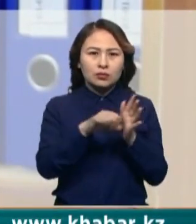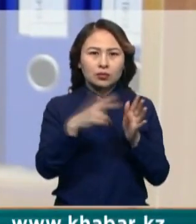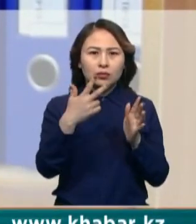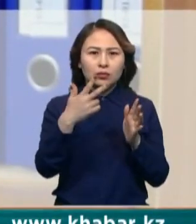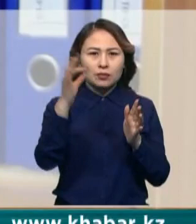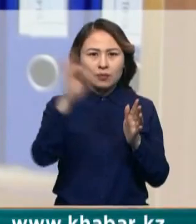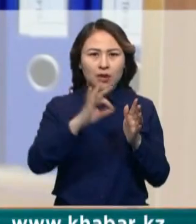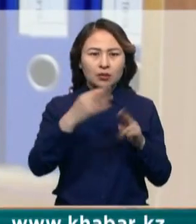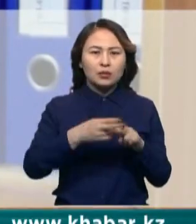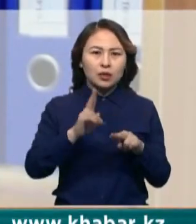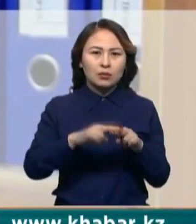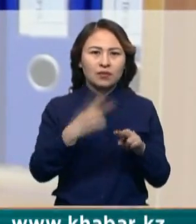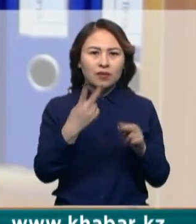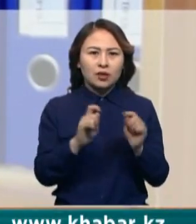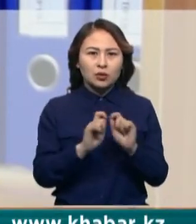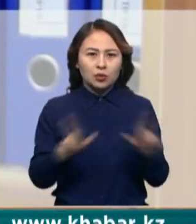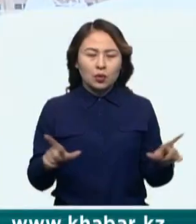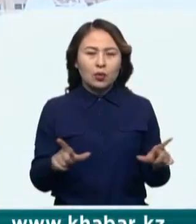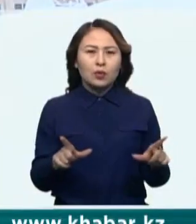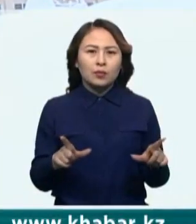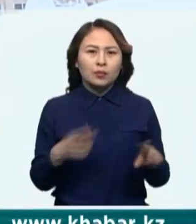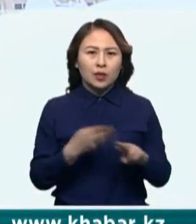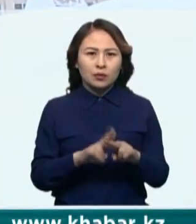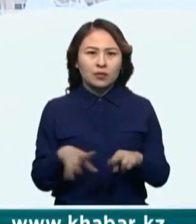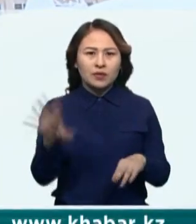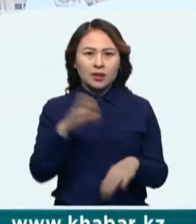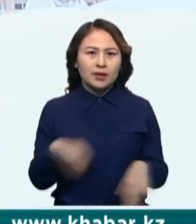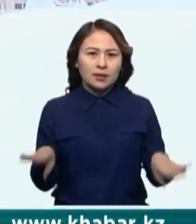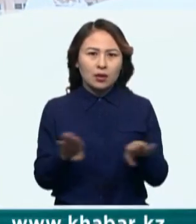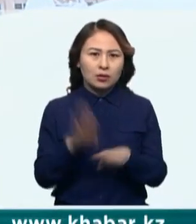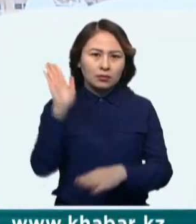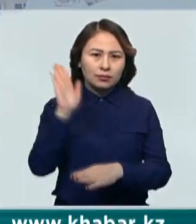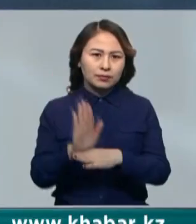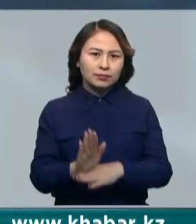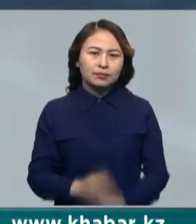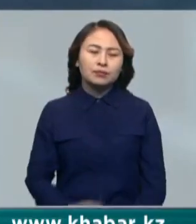36-32% болды екі мектепте. Сондықтан осындай қаулы шығарылды.